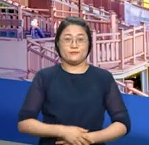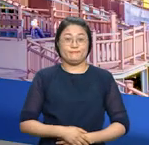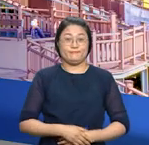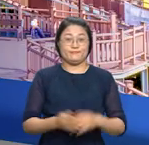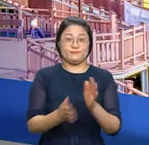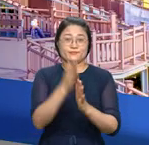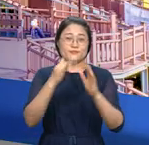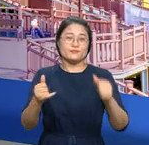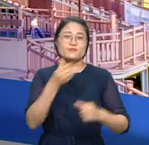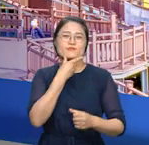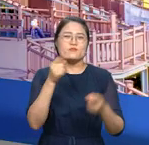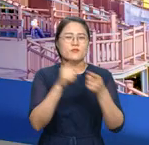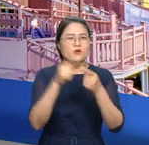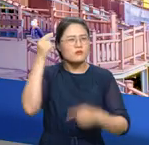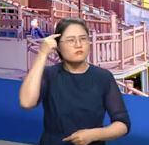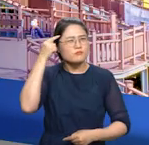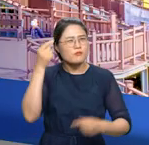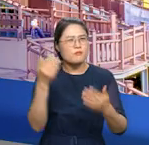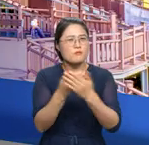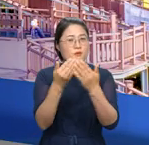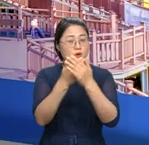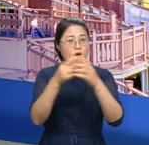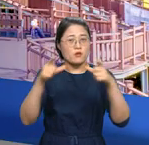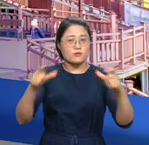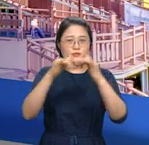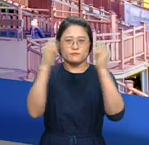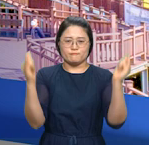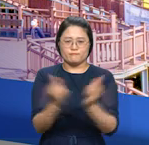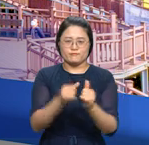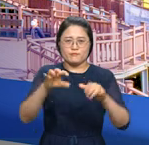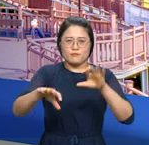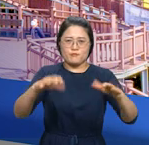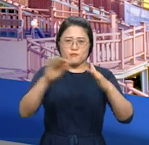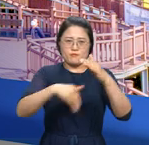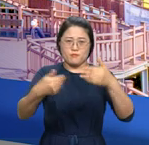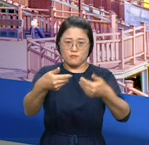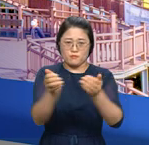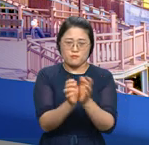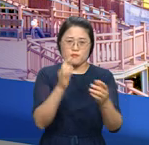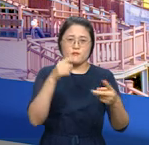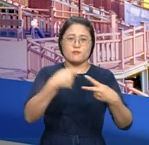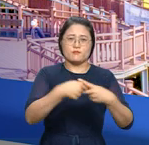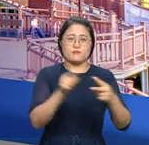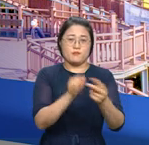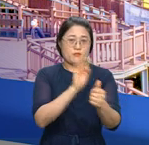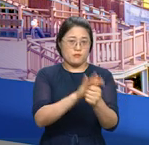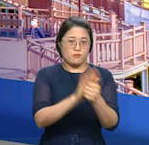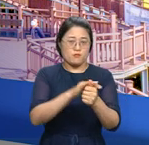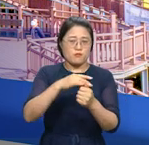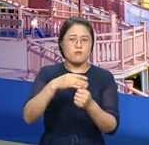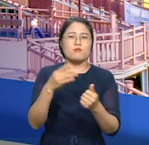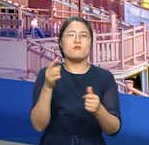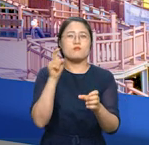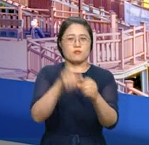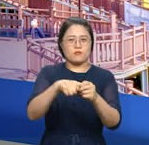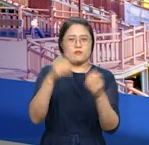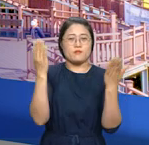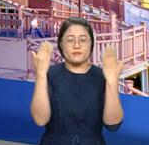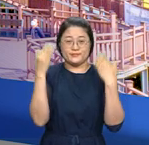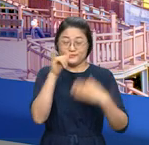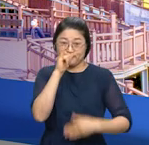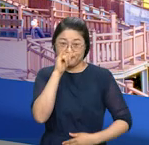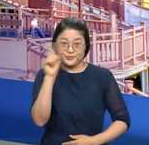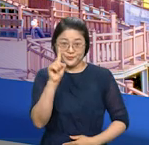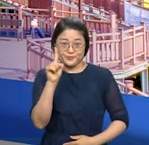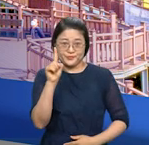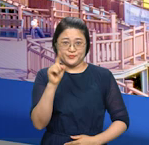시민에게 복지에 대한 의식을 함양하고 지역사회와 마을 공동체에 대한 이해를 높이고자 운영을 시작한 학교가